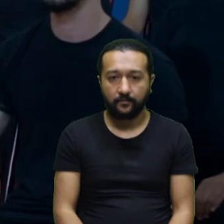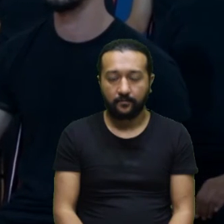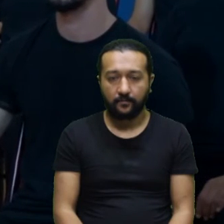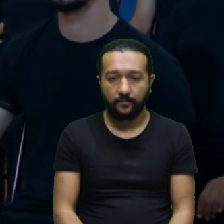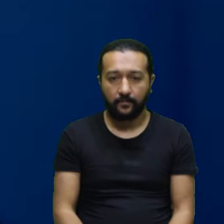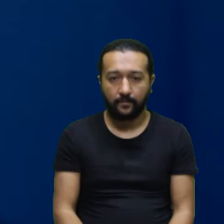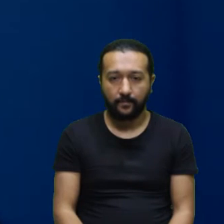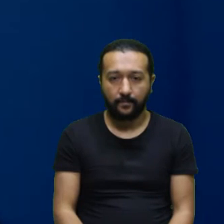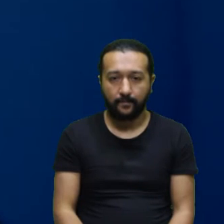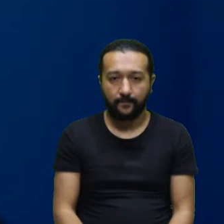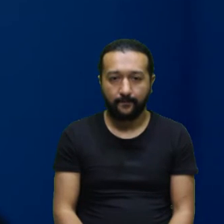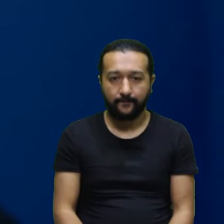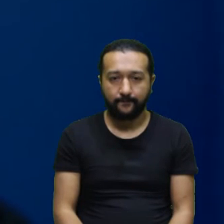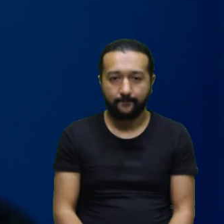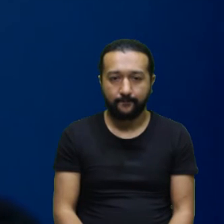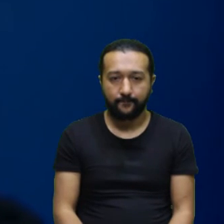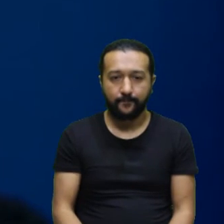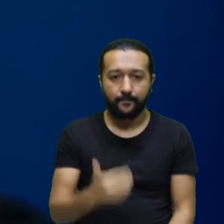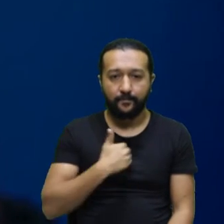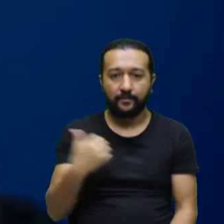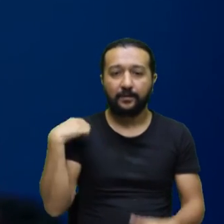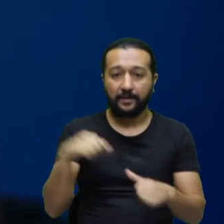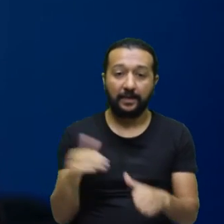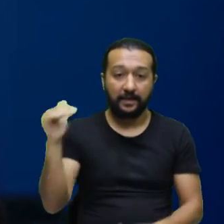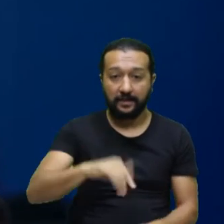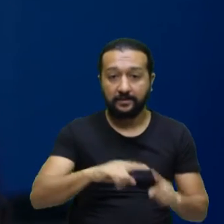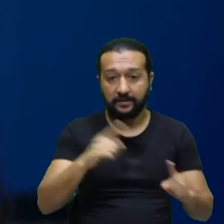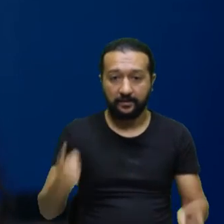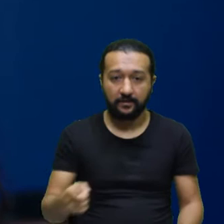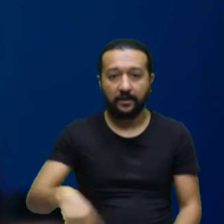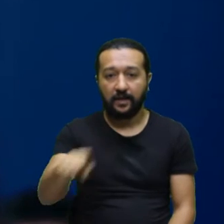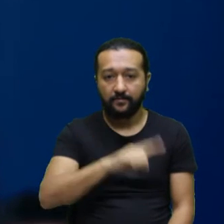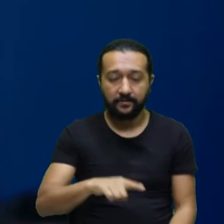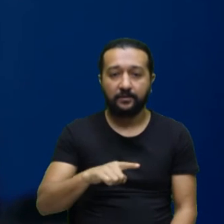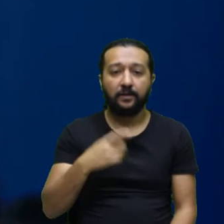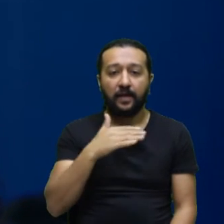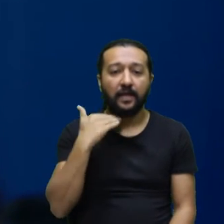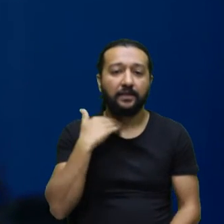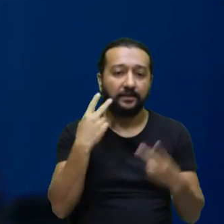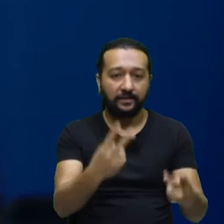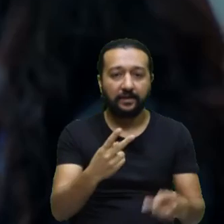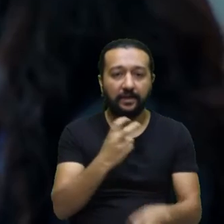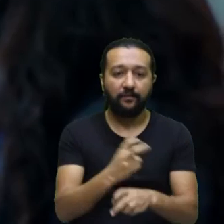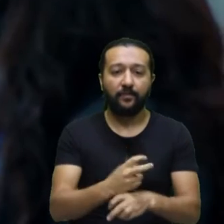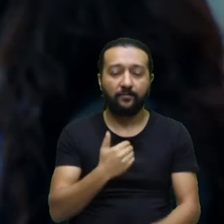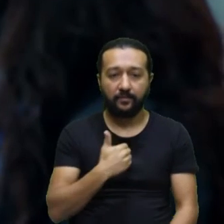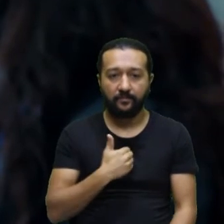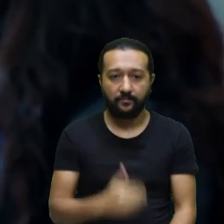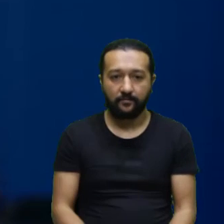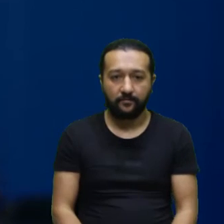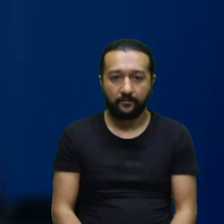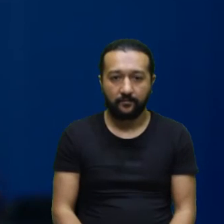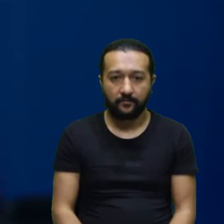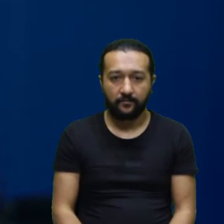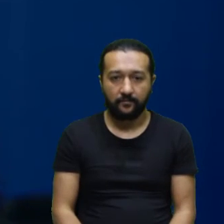Uzun uzun bakıp kararlı gözlerle yapılı adama döndü. Ben yeniden gelinceye kadar hepsinin eti senin, kemiği benim. Yapılı